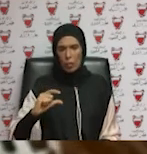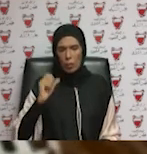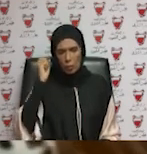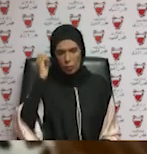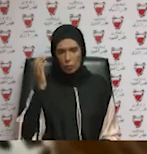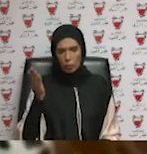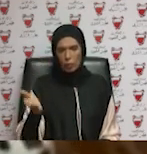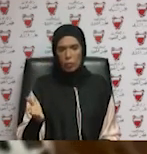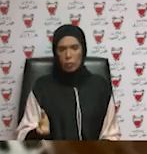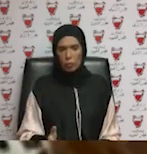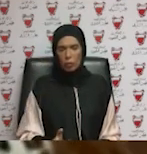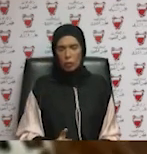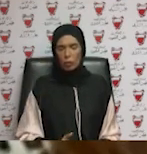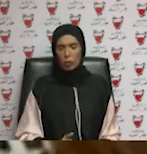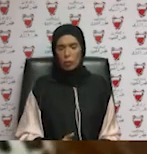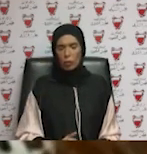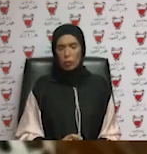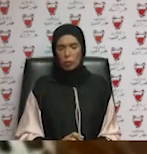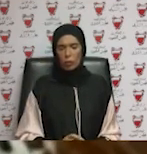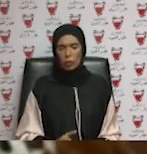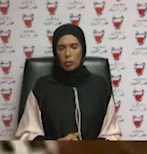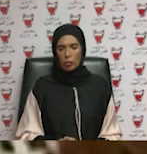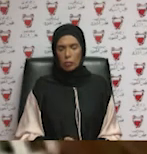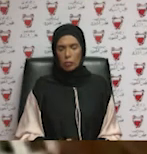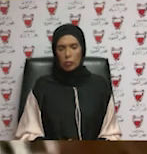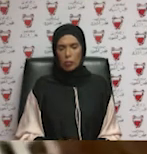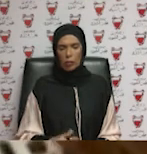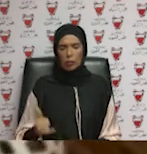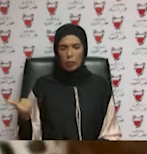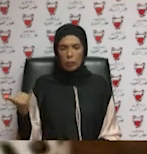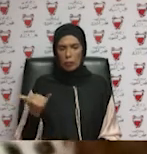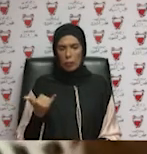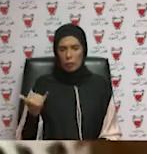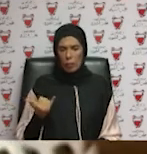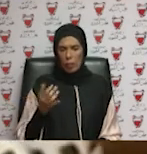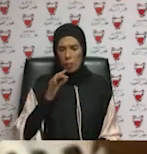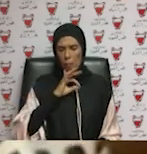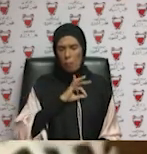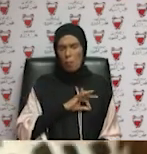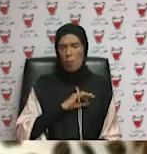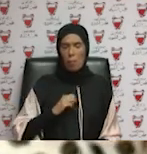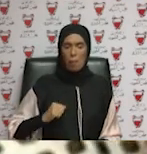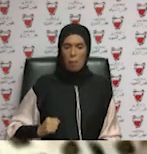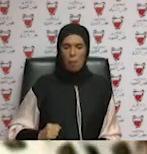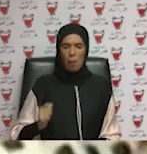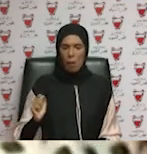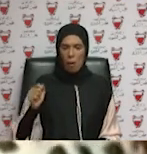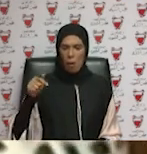الاقتراح لأنه دائما يحب يصب اهتمامه في مصلحة البحرينيين